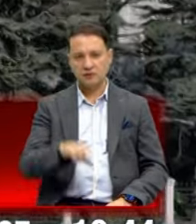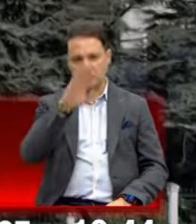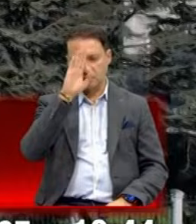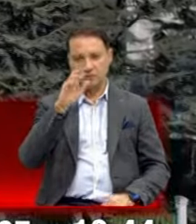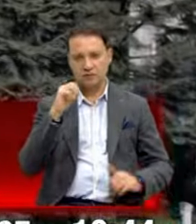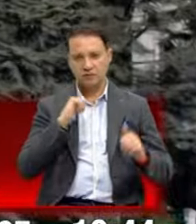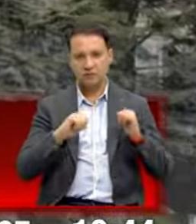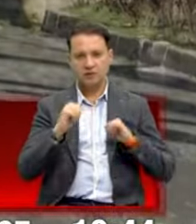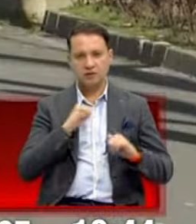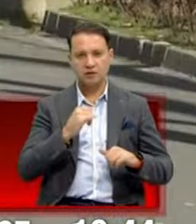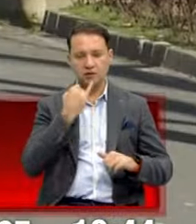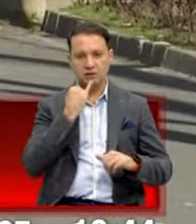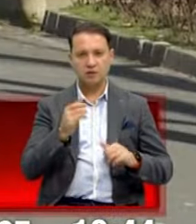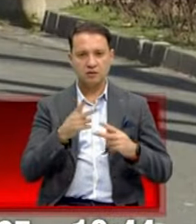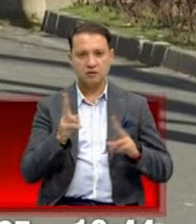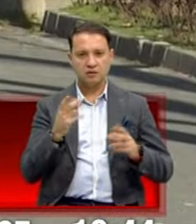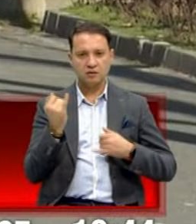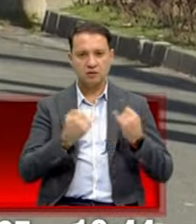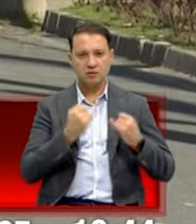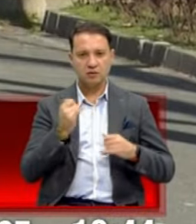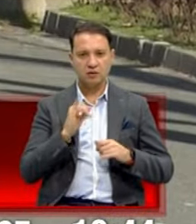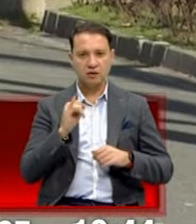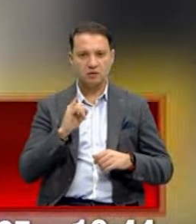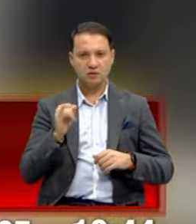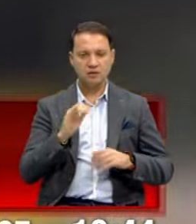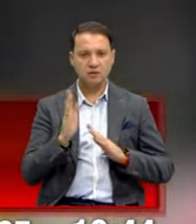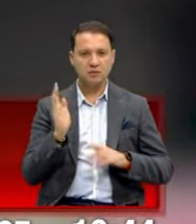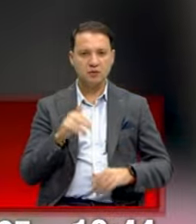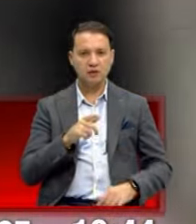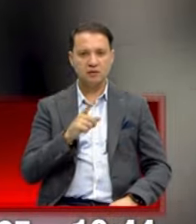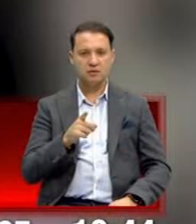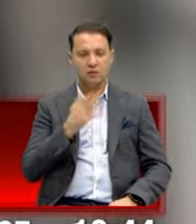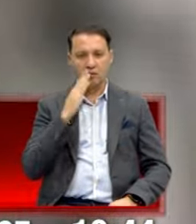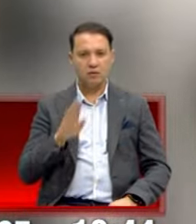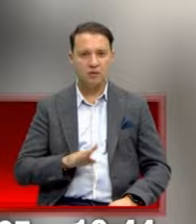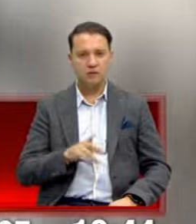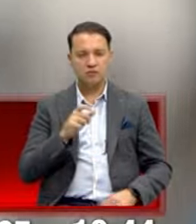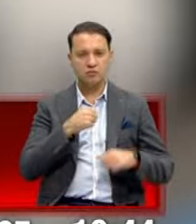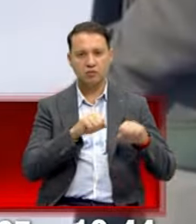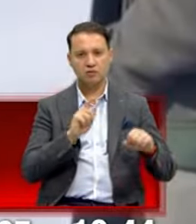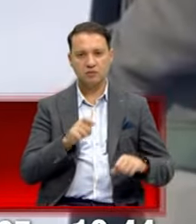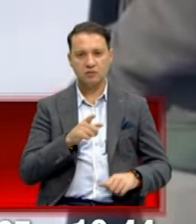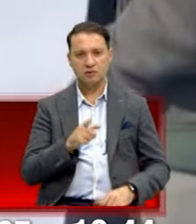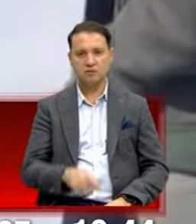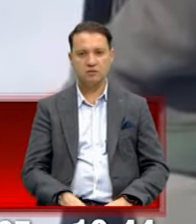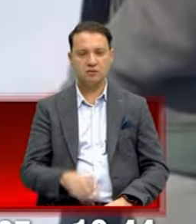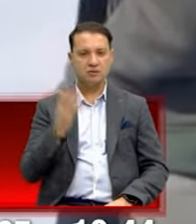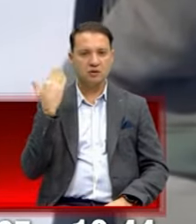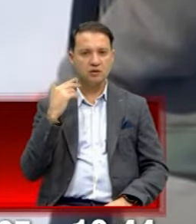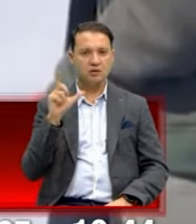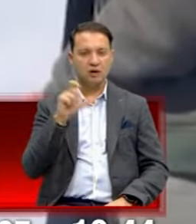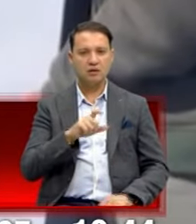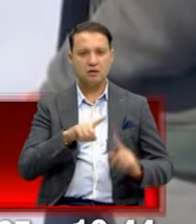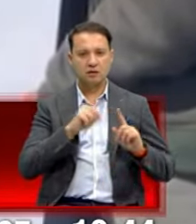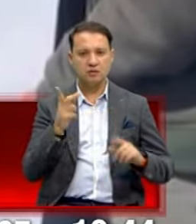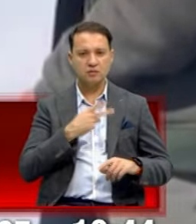İstanbul Üniversitesi ziyareti açıldı. Tartışmalar, tepkiler peş peşe geldi. Öğrenciler eylem yaptı. Daha geçen aya